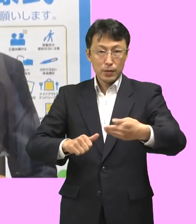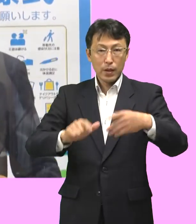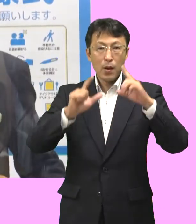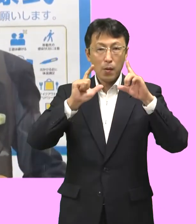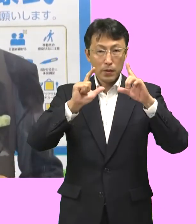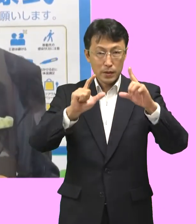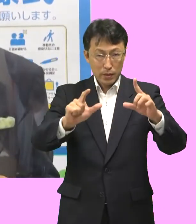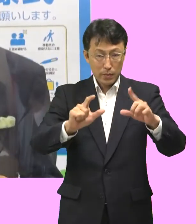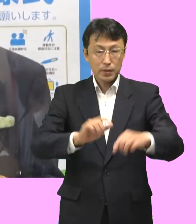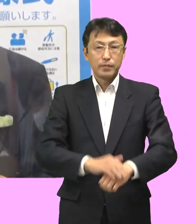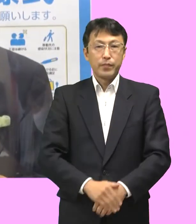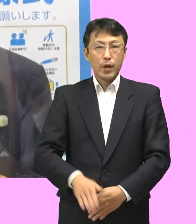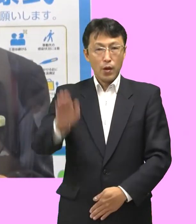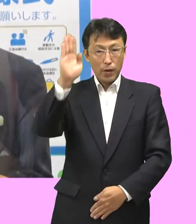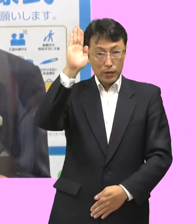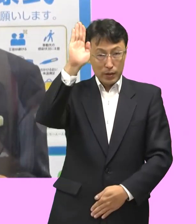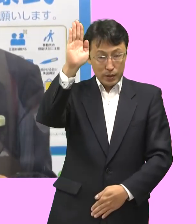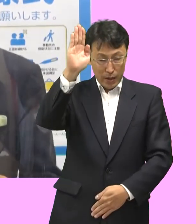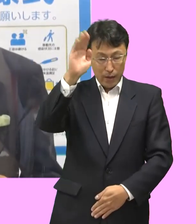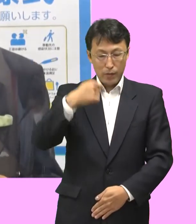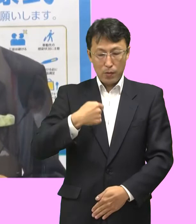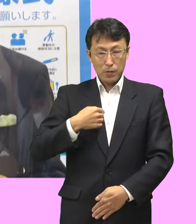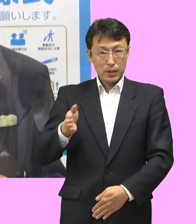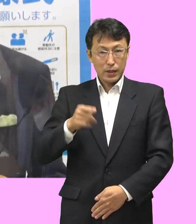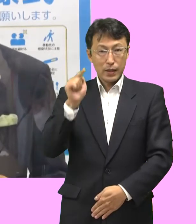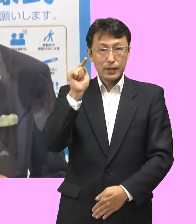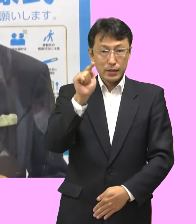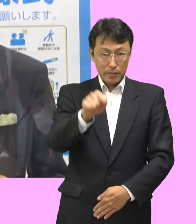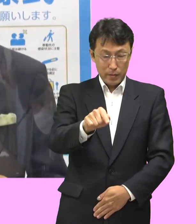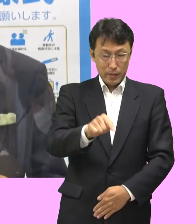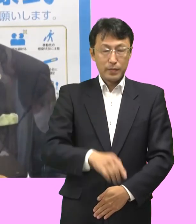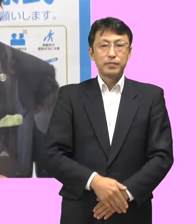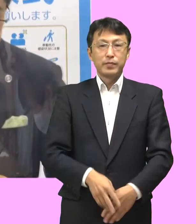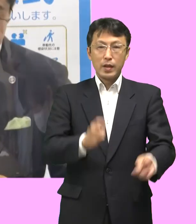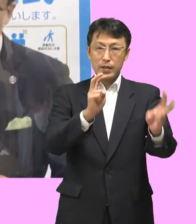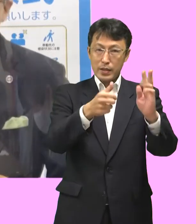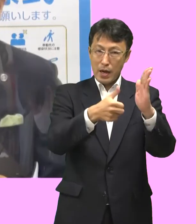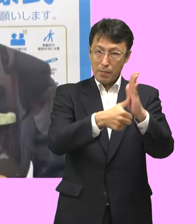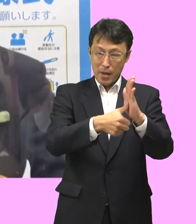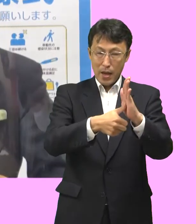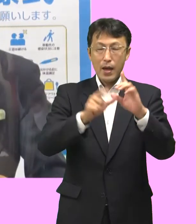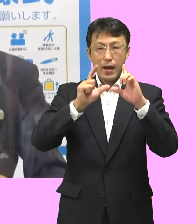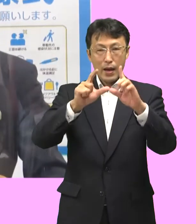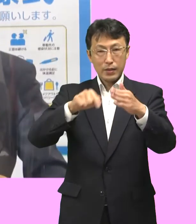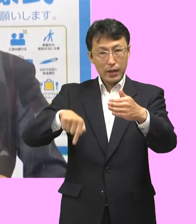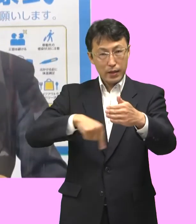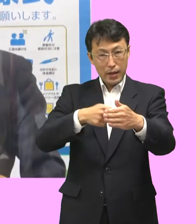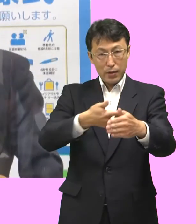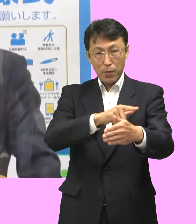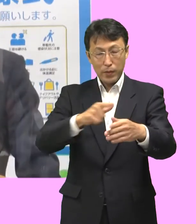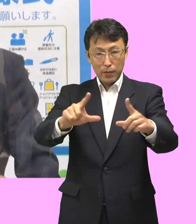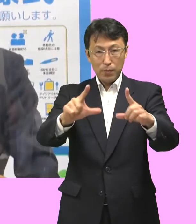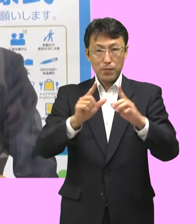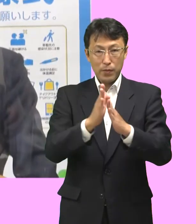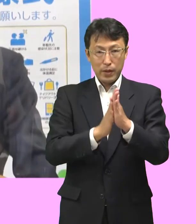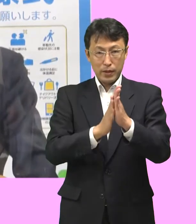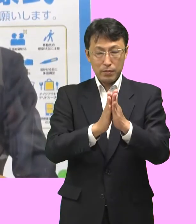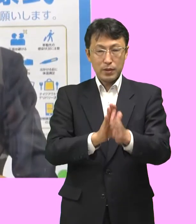挙手のうちですね、こちらから締めさせていただきます。社名、お名前、ご発言の方お願いいたします。こちらよろしくお願いします。